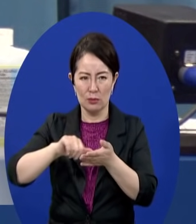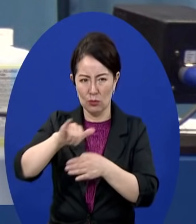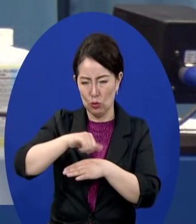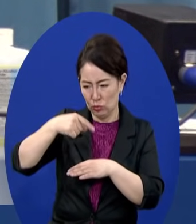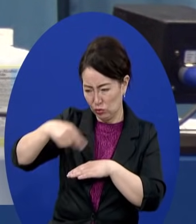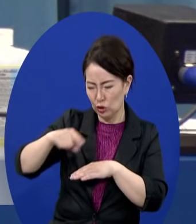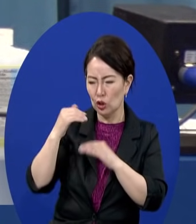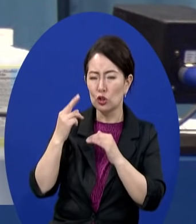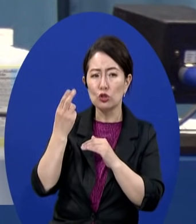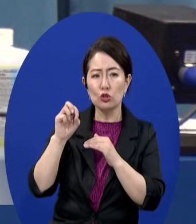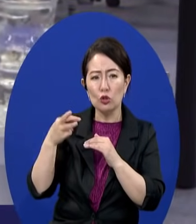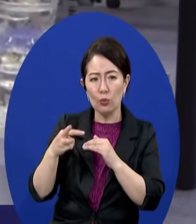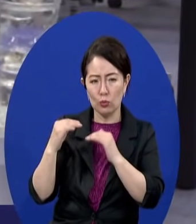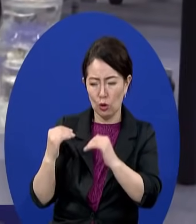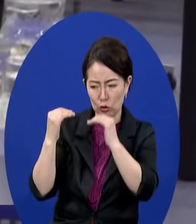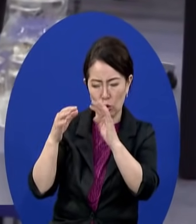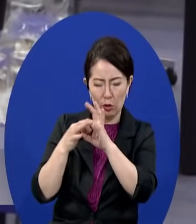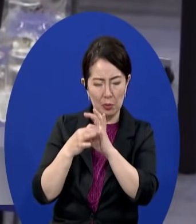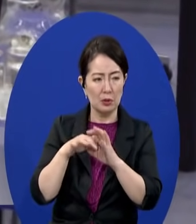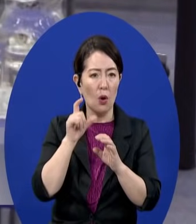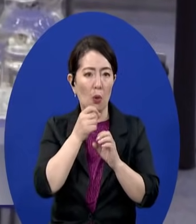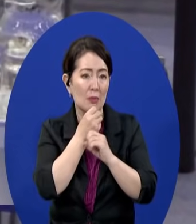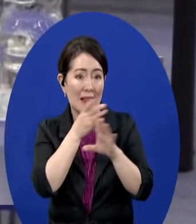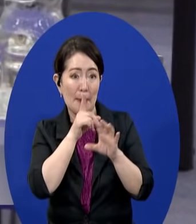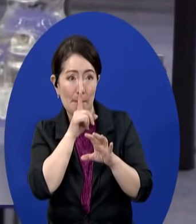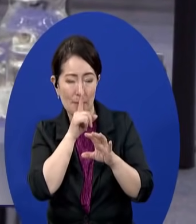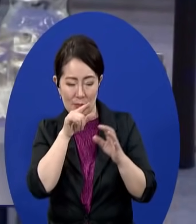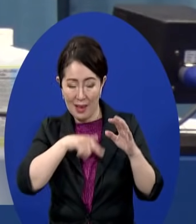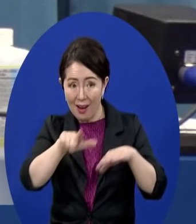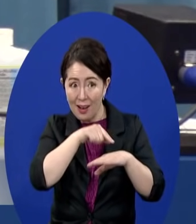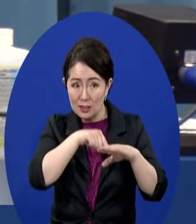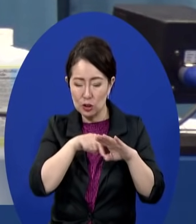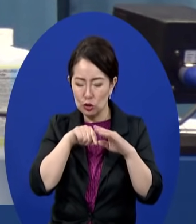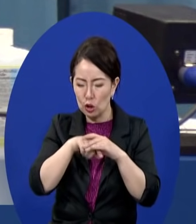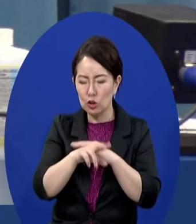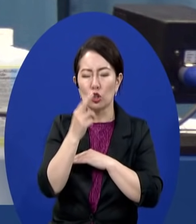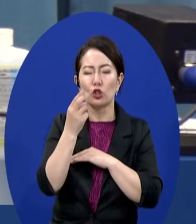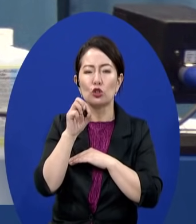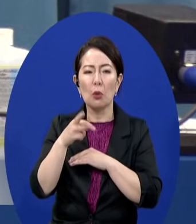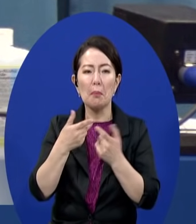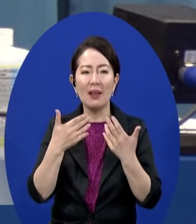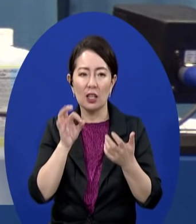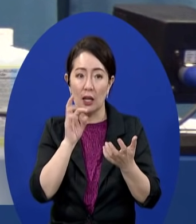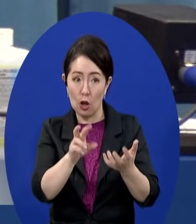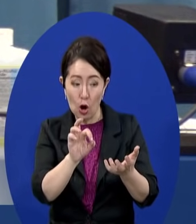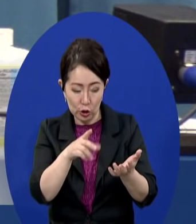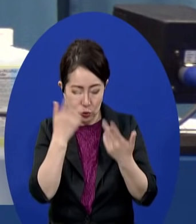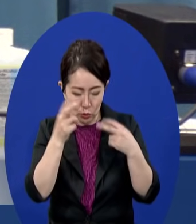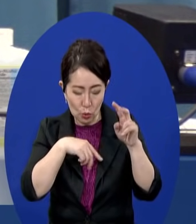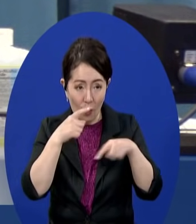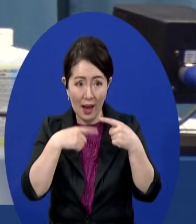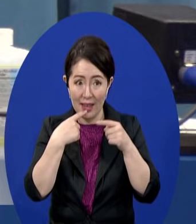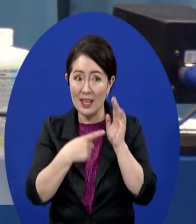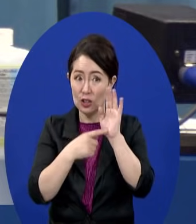асуудал юм. Үүнд Иран дахь олон нийтэд ил мэдэгдээгүй байгаа объектоос цөмийн материал олж илрүүлэх талаар онцлсан байна. Мөн